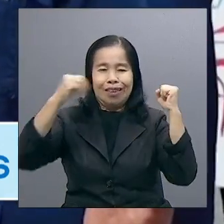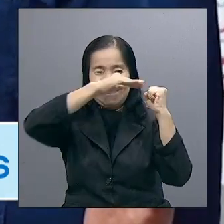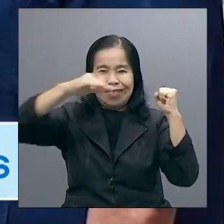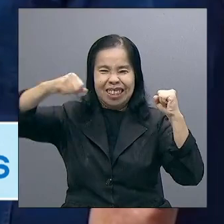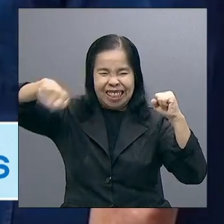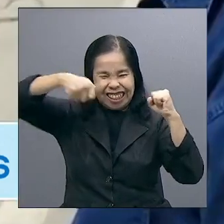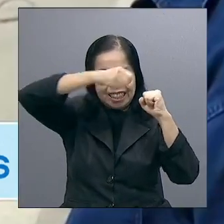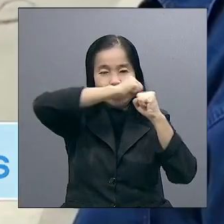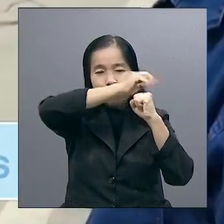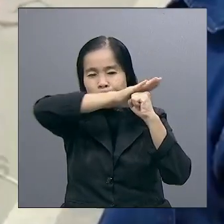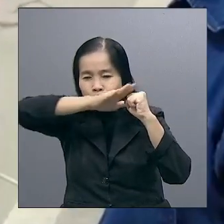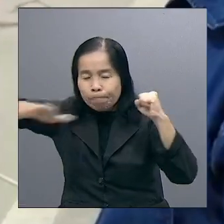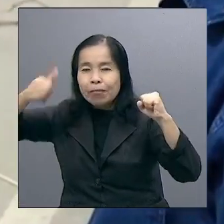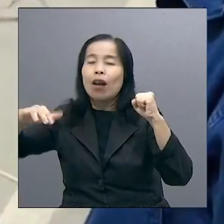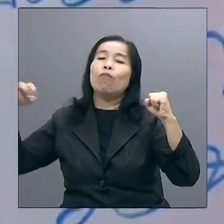ูการเก็บเกี่ยวค่ะ